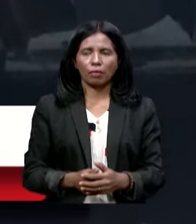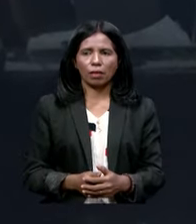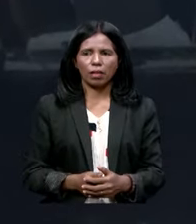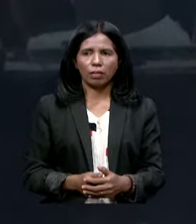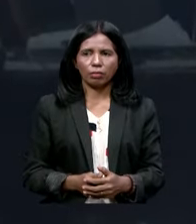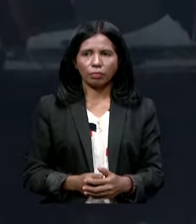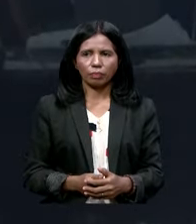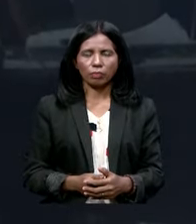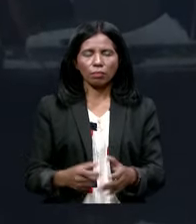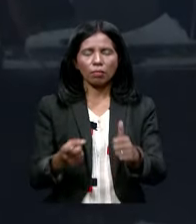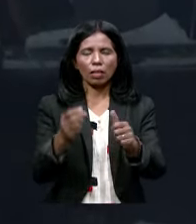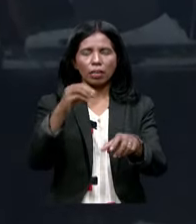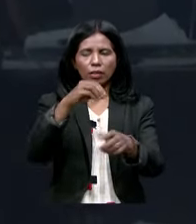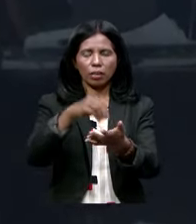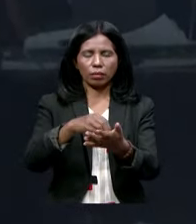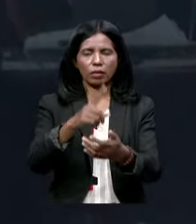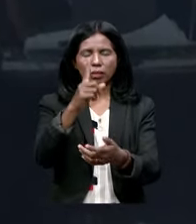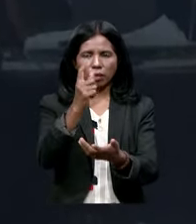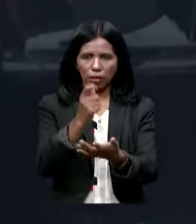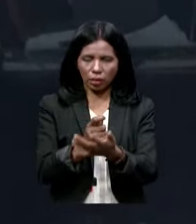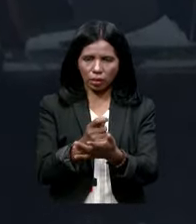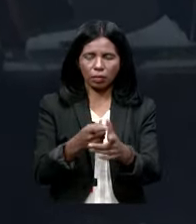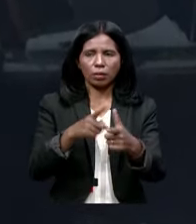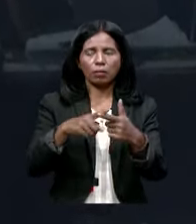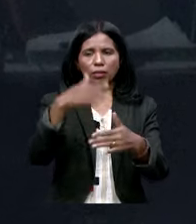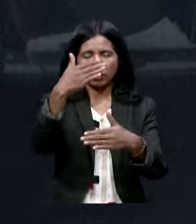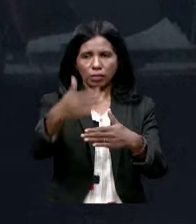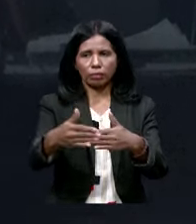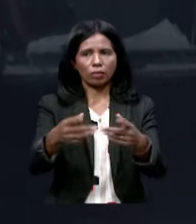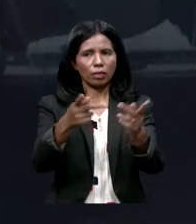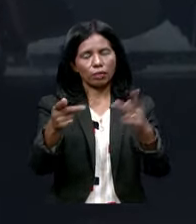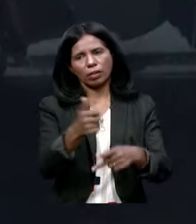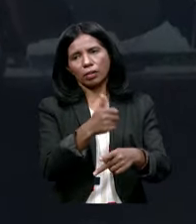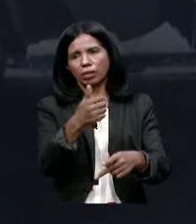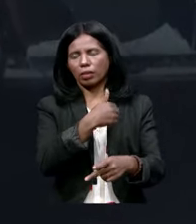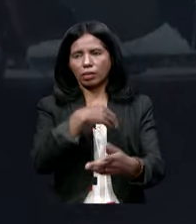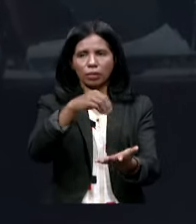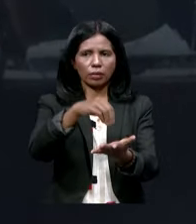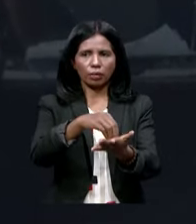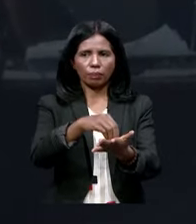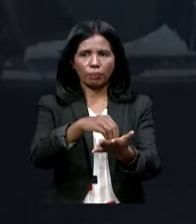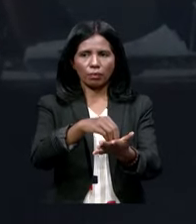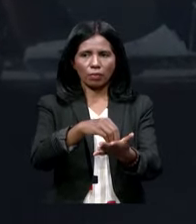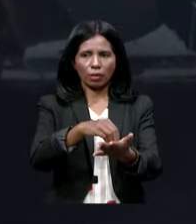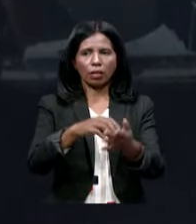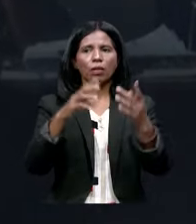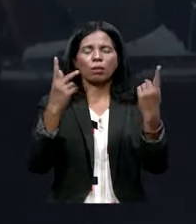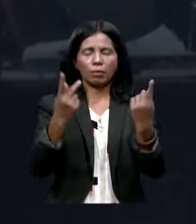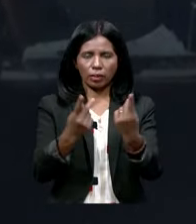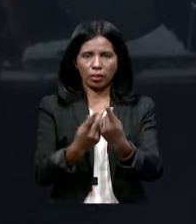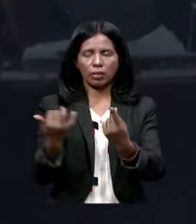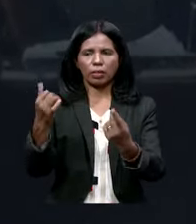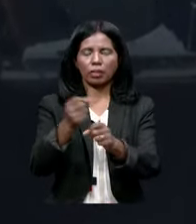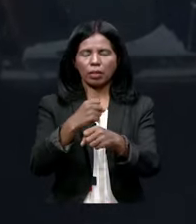Instala ulu rihun da risi inda puistuir pel mai iha patin balu ke sirau ke stala parte kompanya si